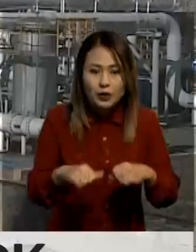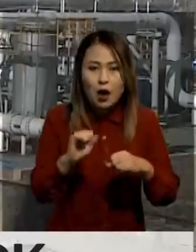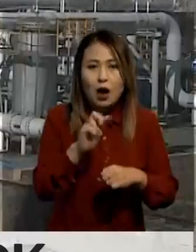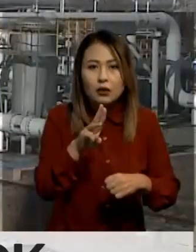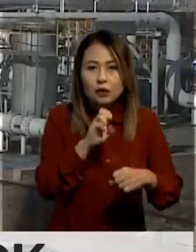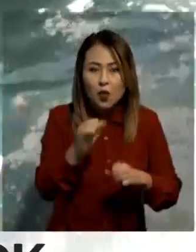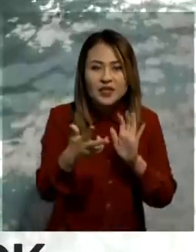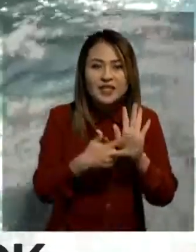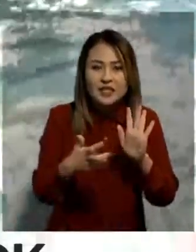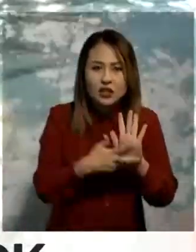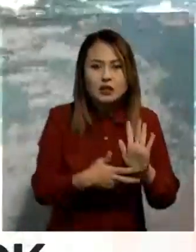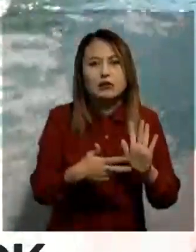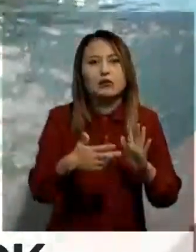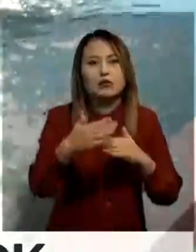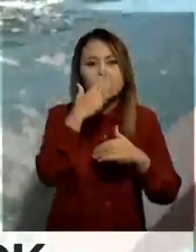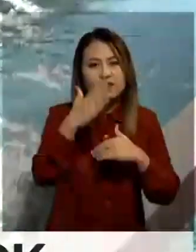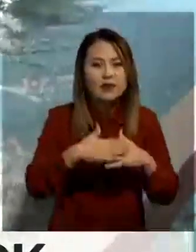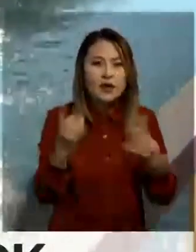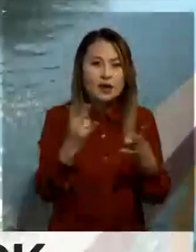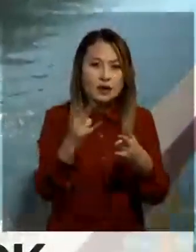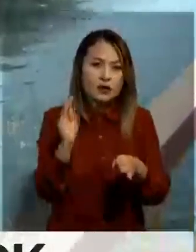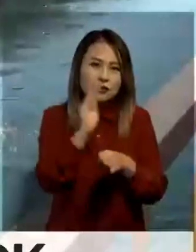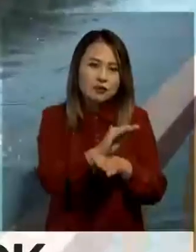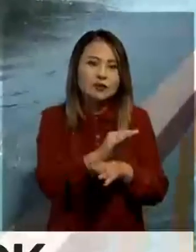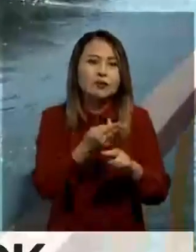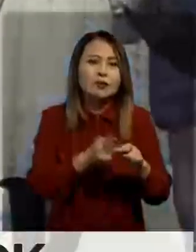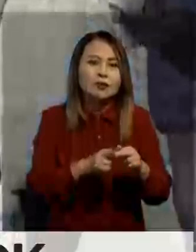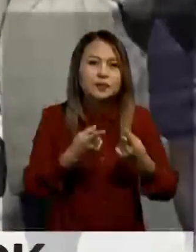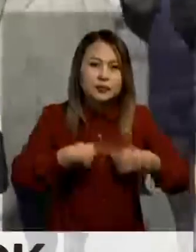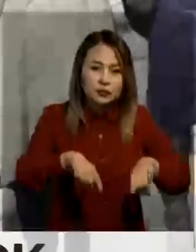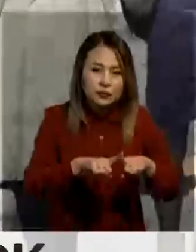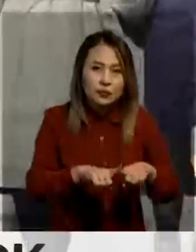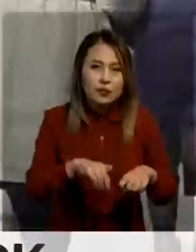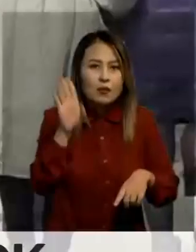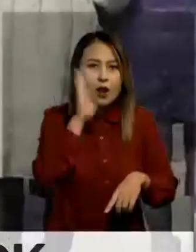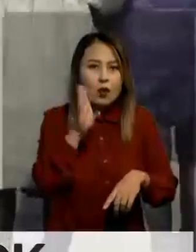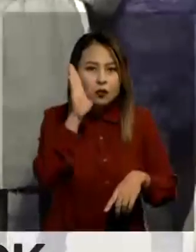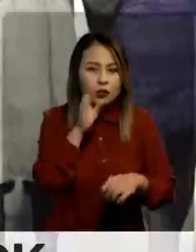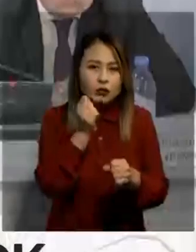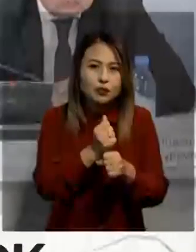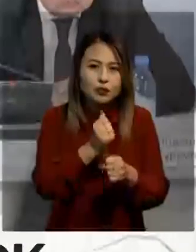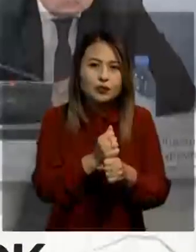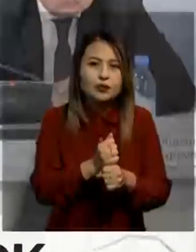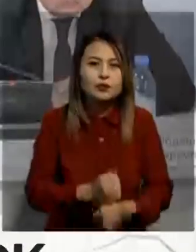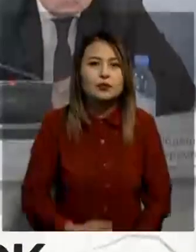Ақтауға 800 гигакалория көлемде жылу керек. Сол секілді барлық ықшам ауданды ауыз сумен қамтуға шамасы